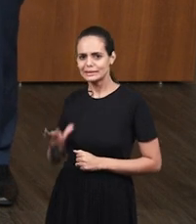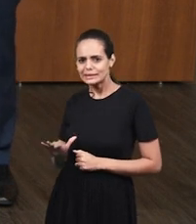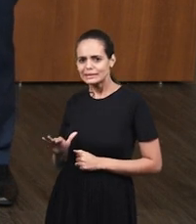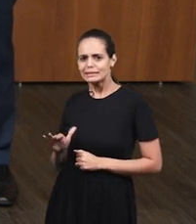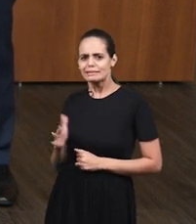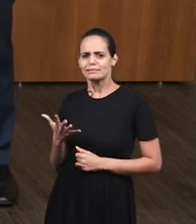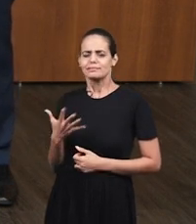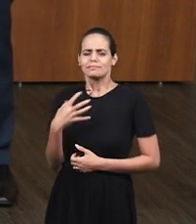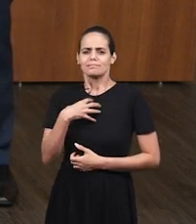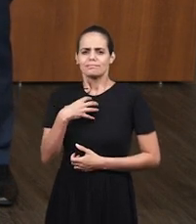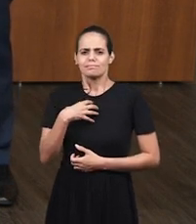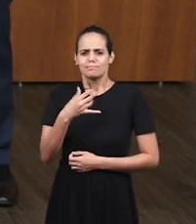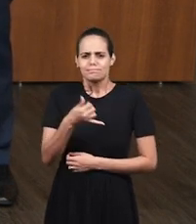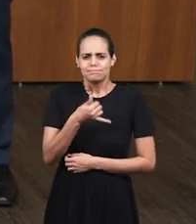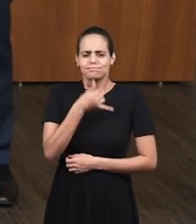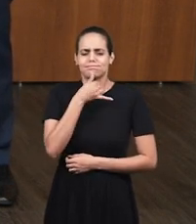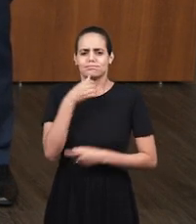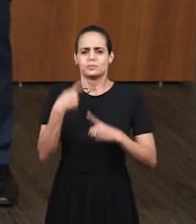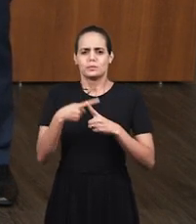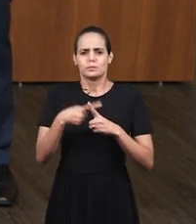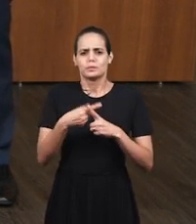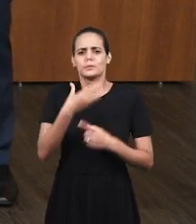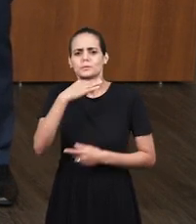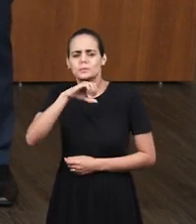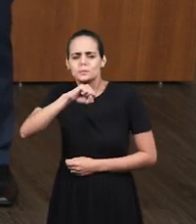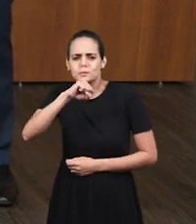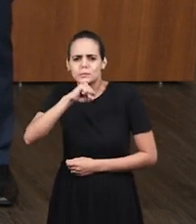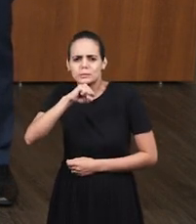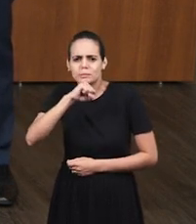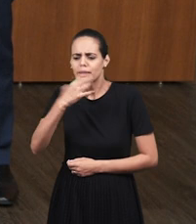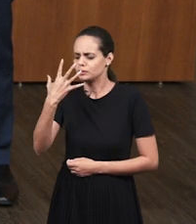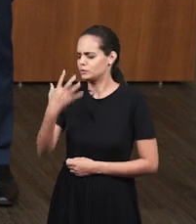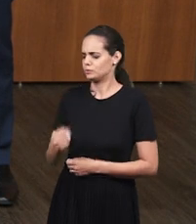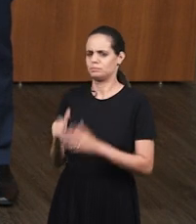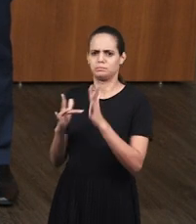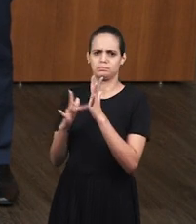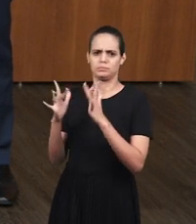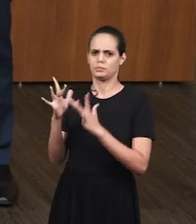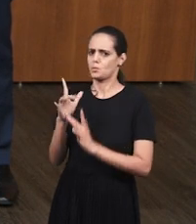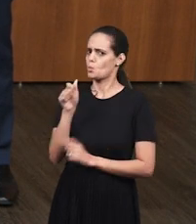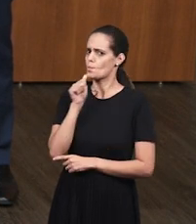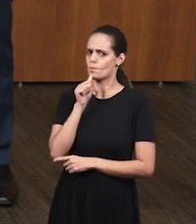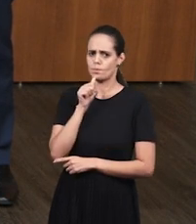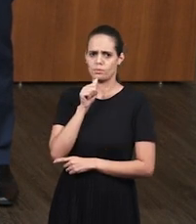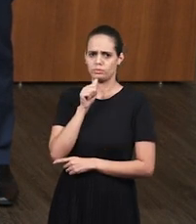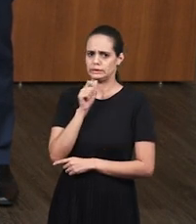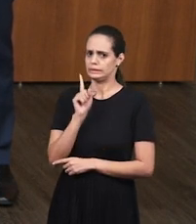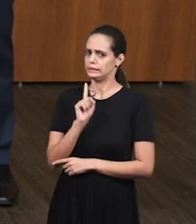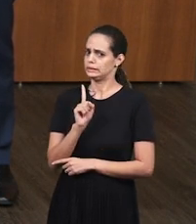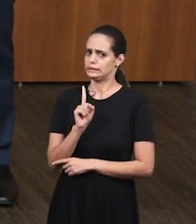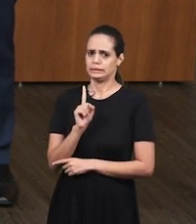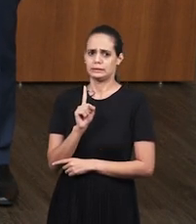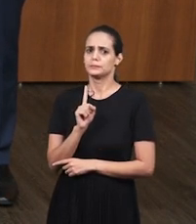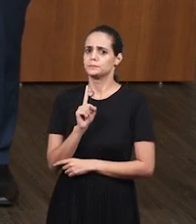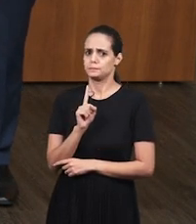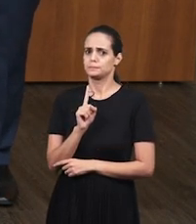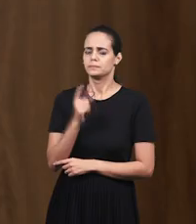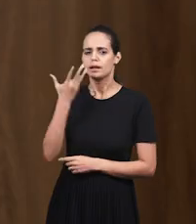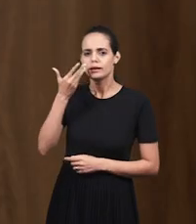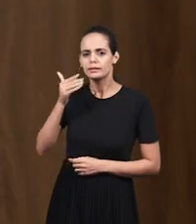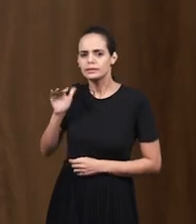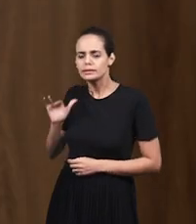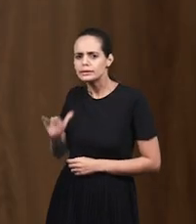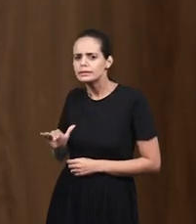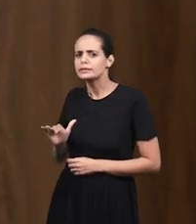Этот ребенок печалится. У нее папа еще не обратился к Богу, не принял Иисуса своим